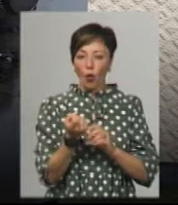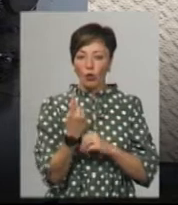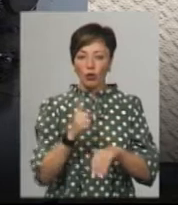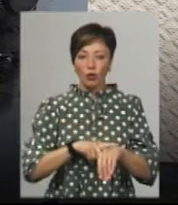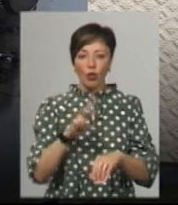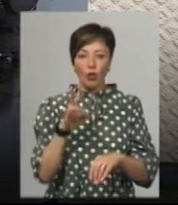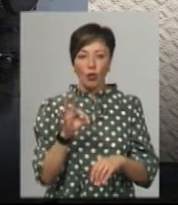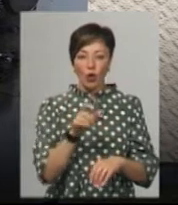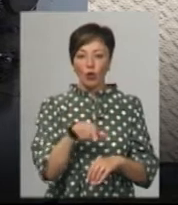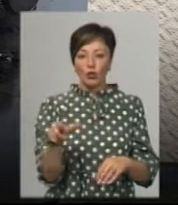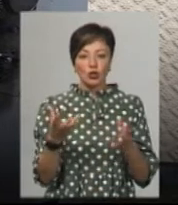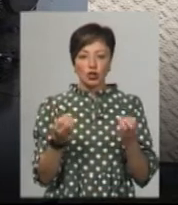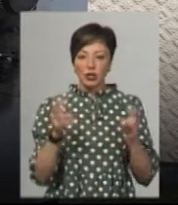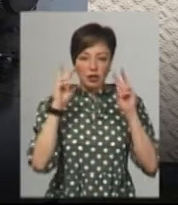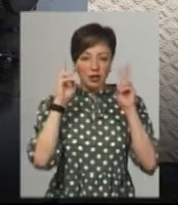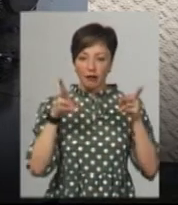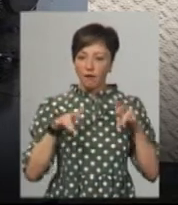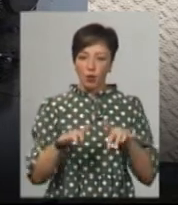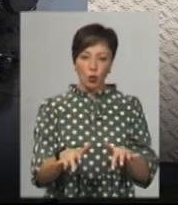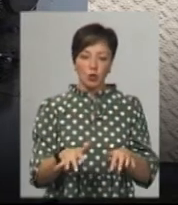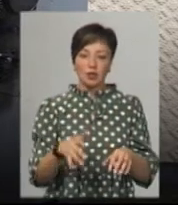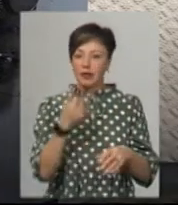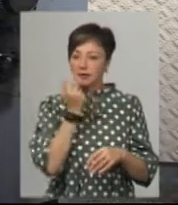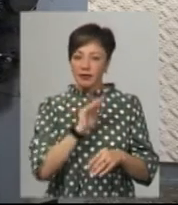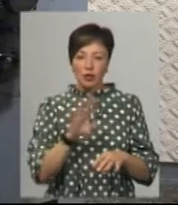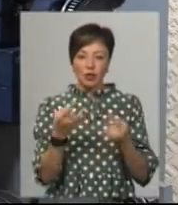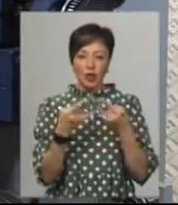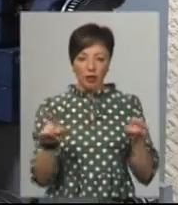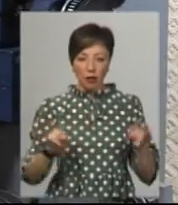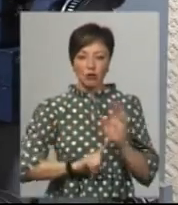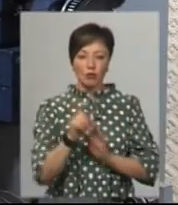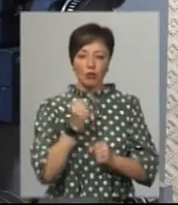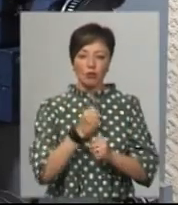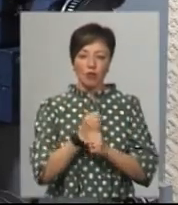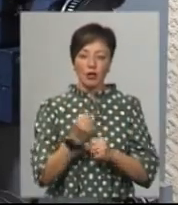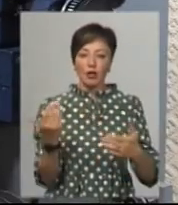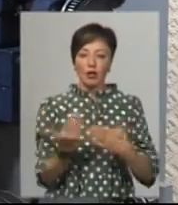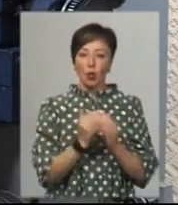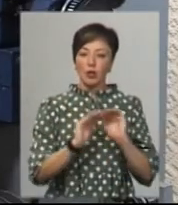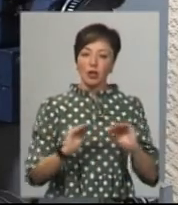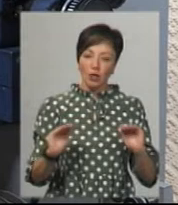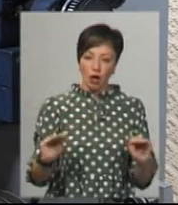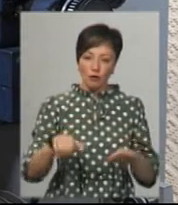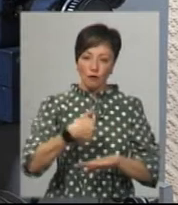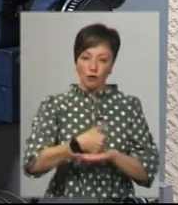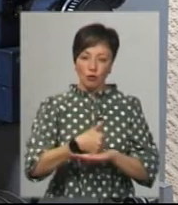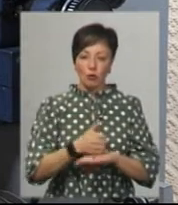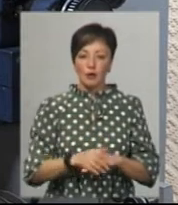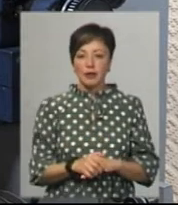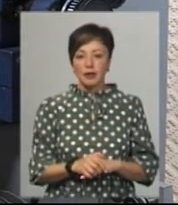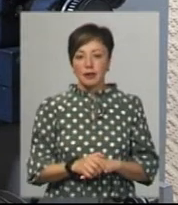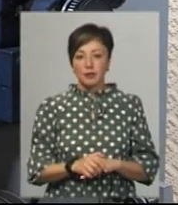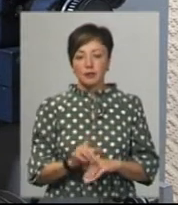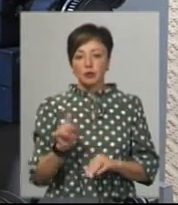але, мабуть, люди ще не в курсі, ще не звикли, що кінотеатр вже ввійшов в силу. Сеанси в нас дитячі в основному, щоб дітки